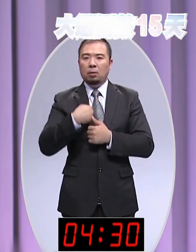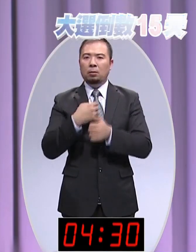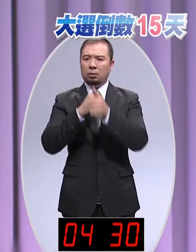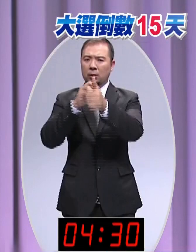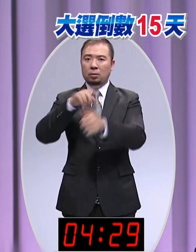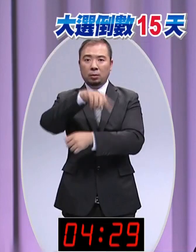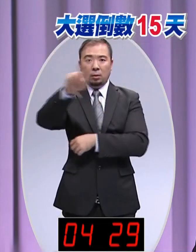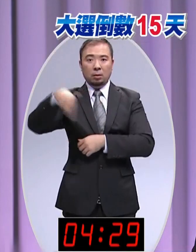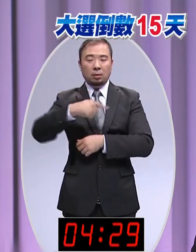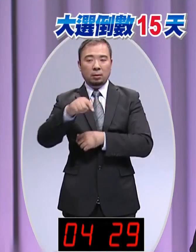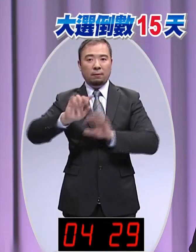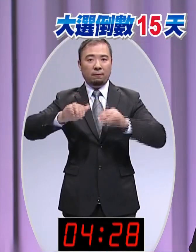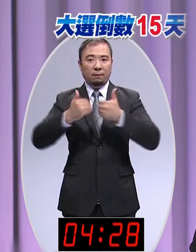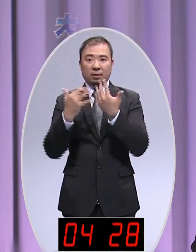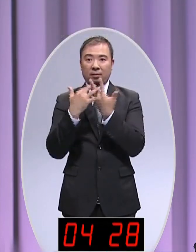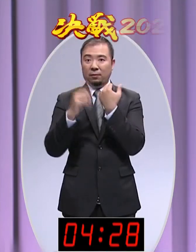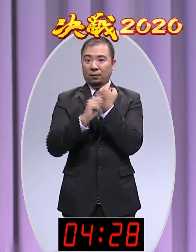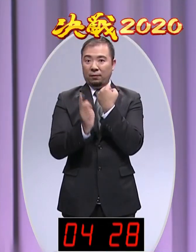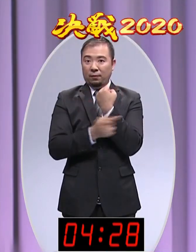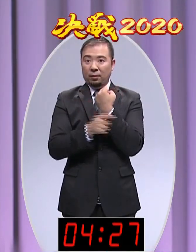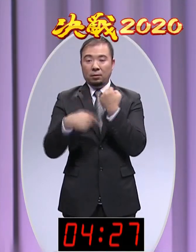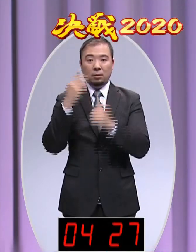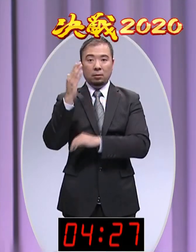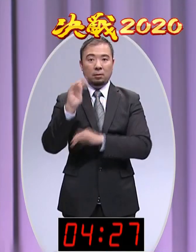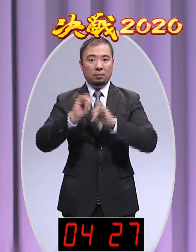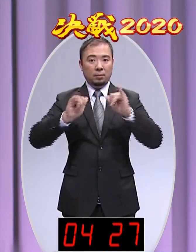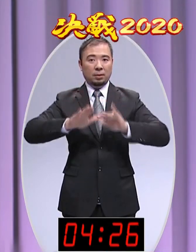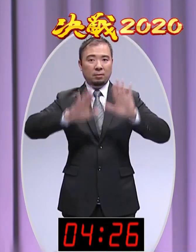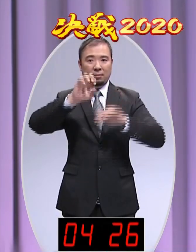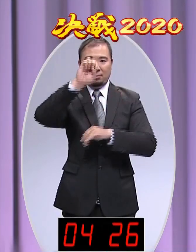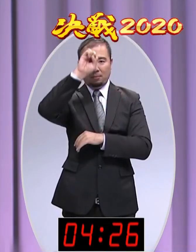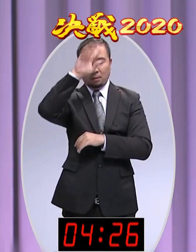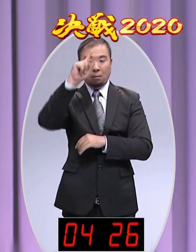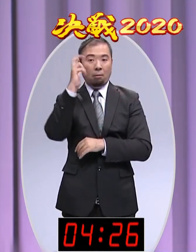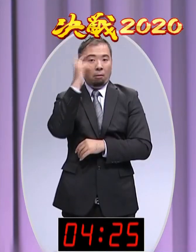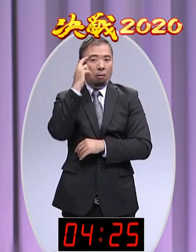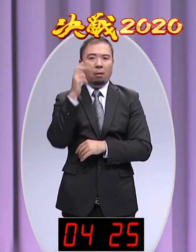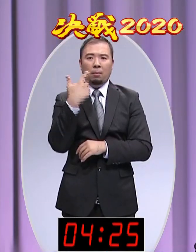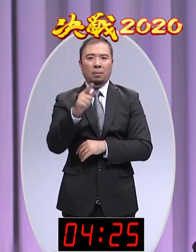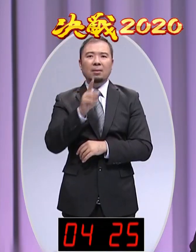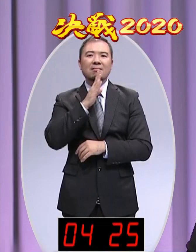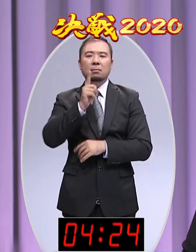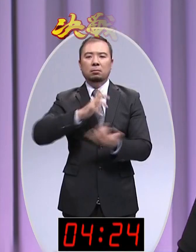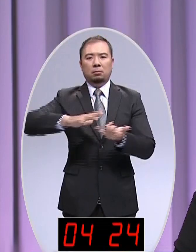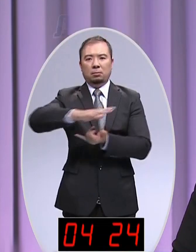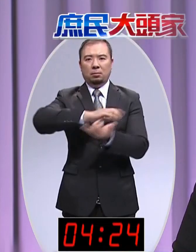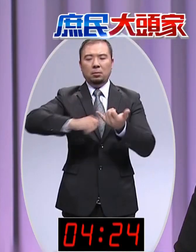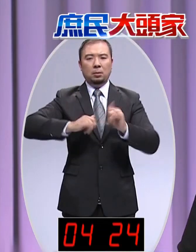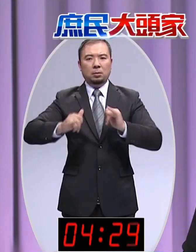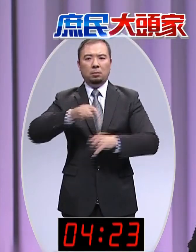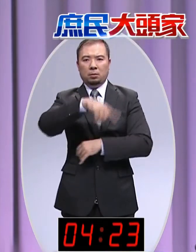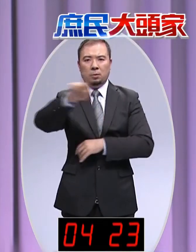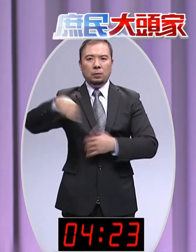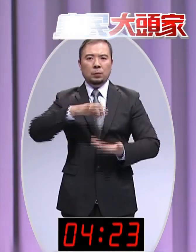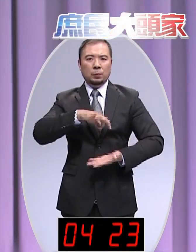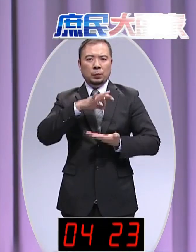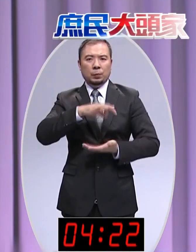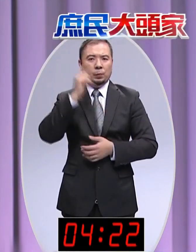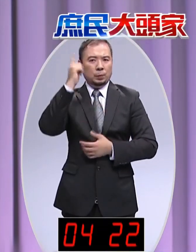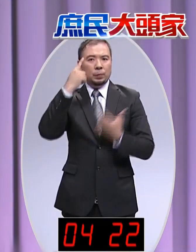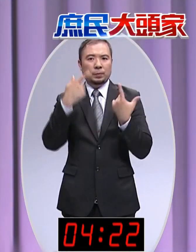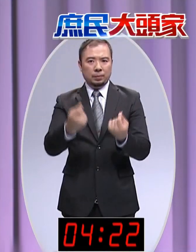民进党一个政党的意见，是台湾社会对于渗透议题的共同的忧虑。因